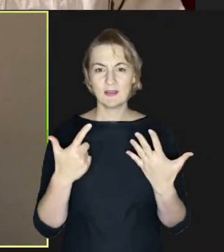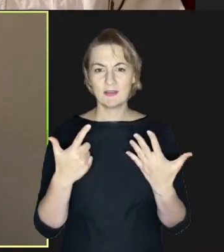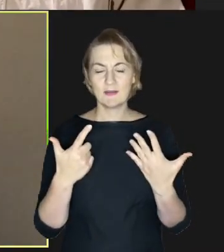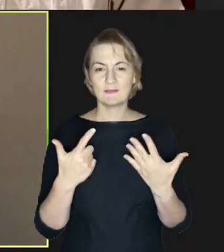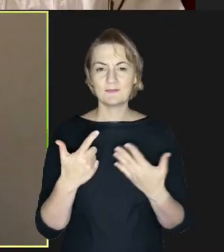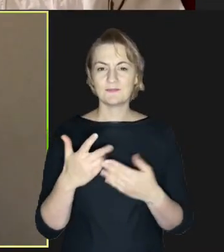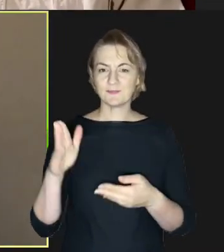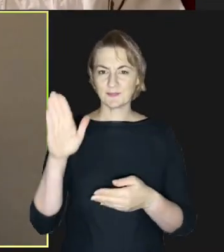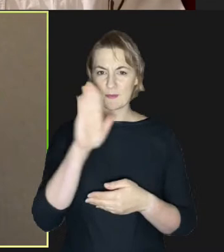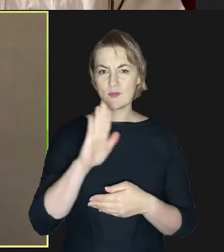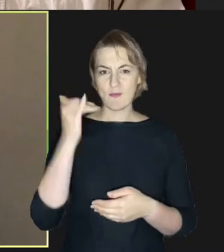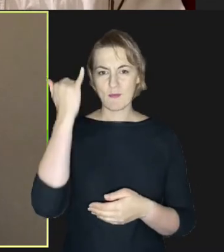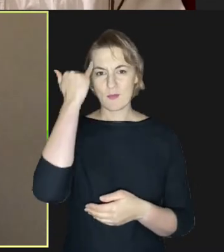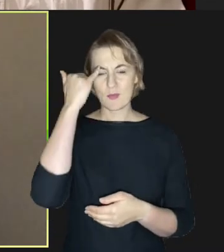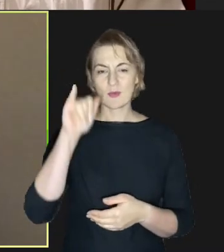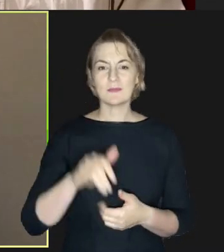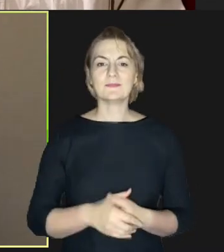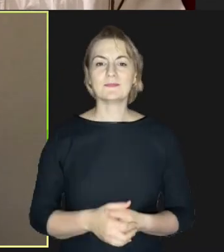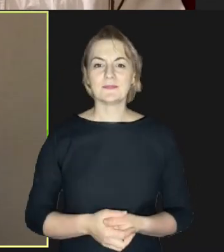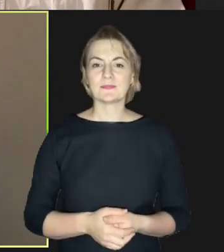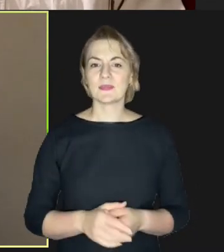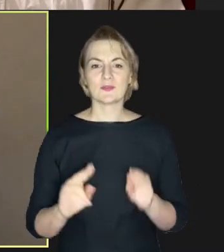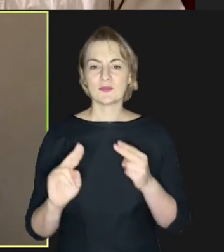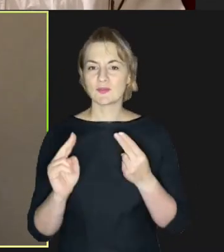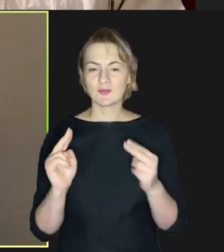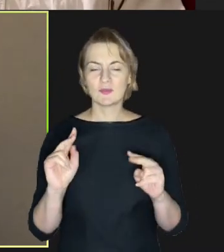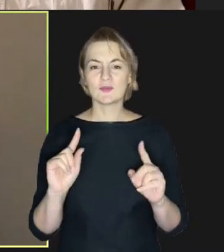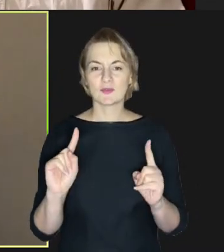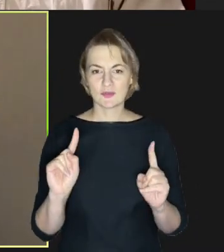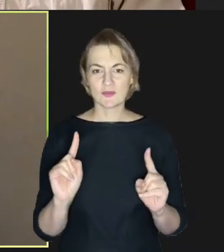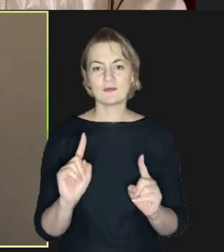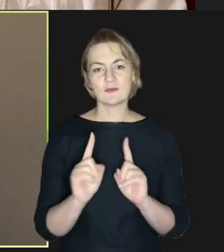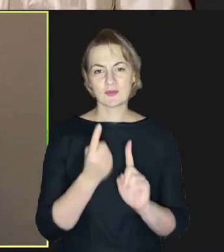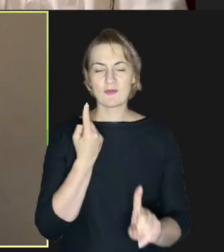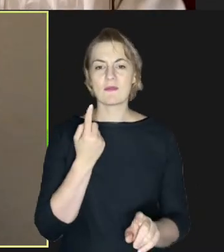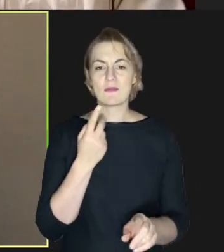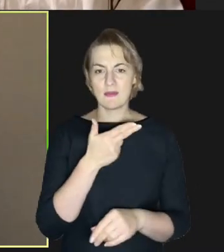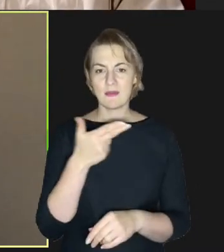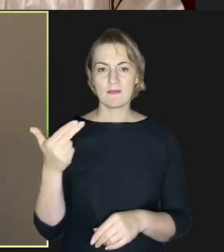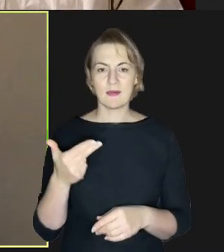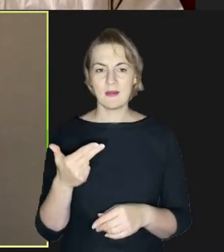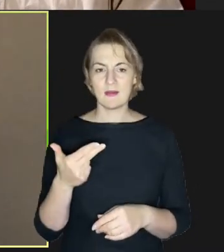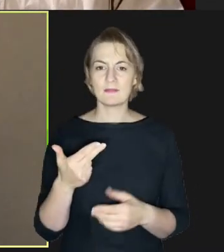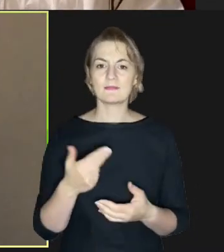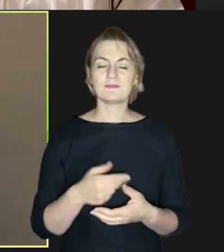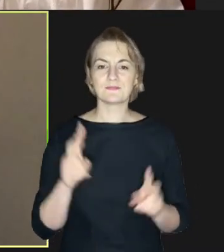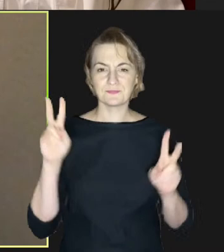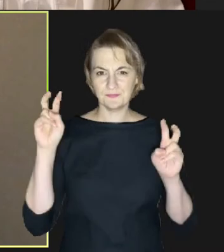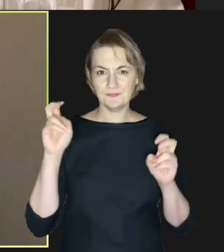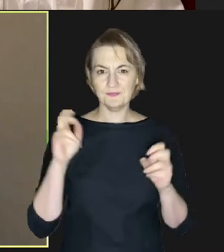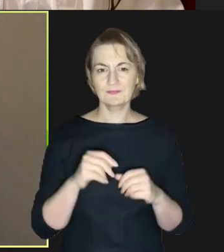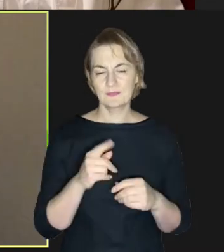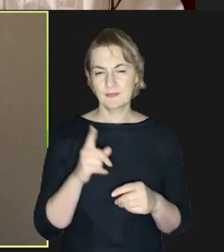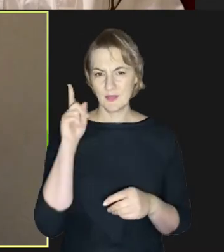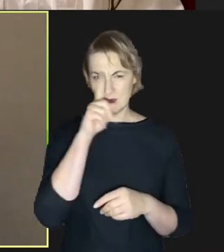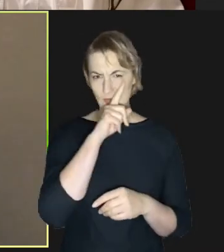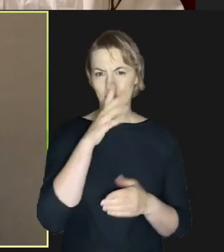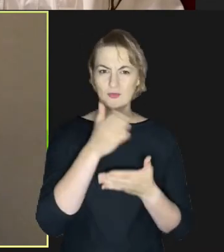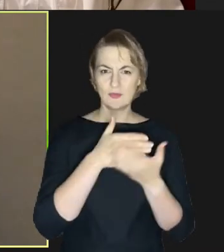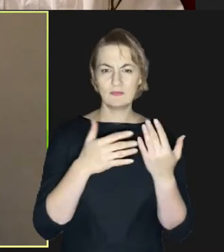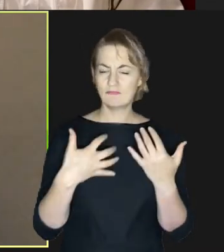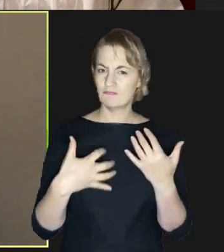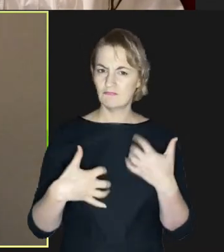pomyłek. A tytuł się wziął stąd i on oburzył oczywiście część ludzi z tego,